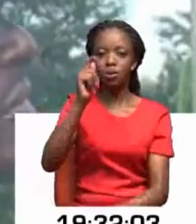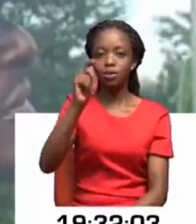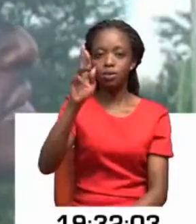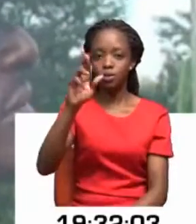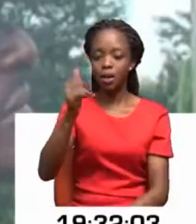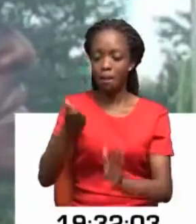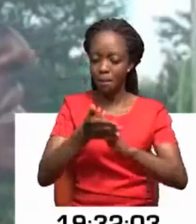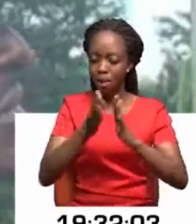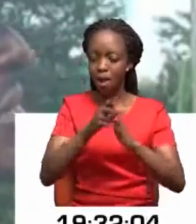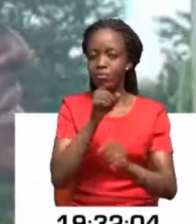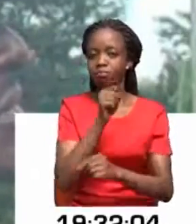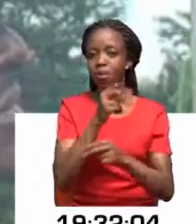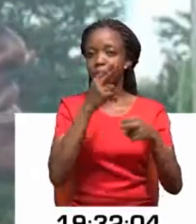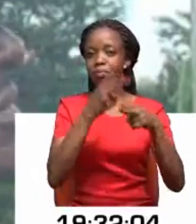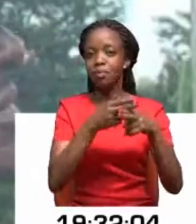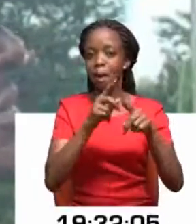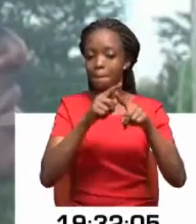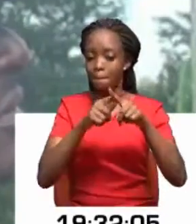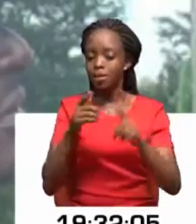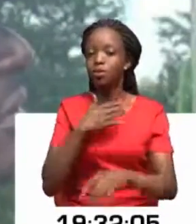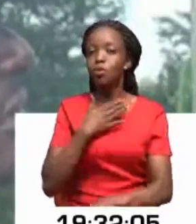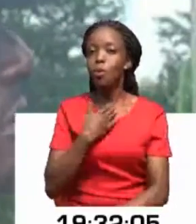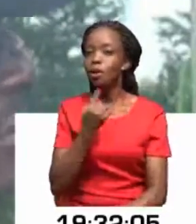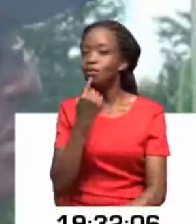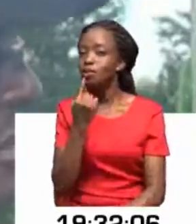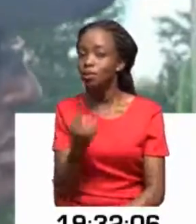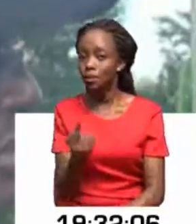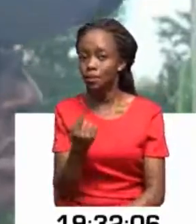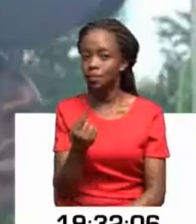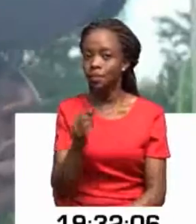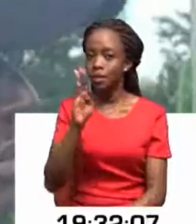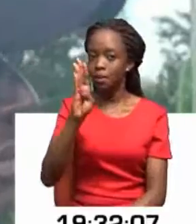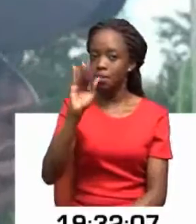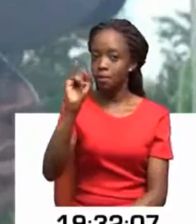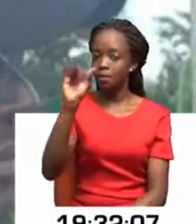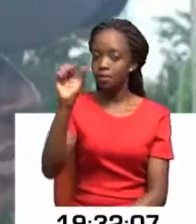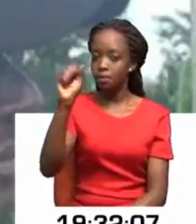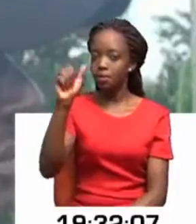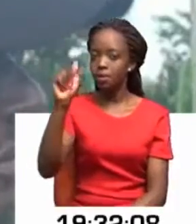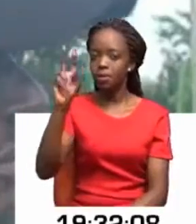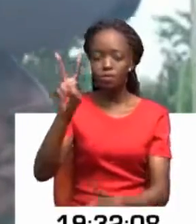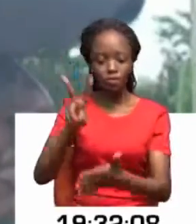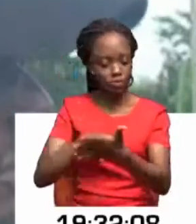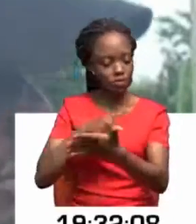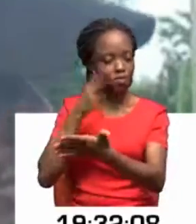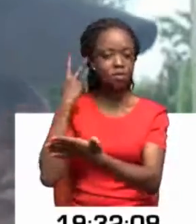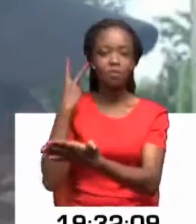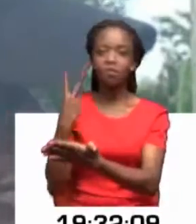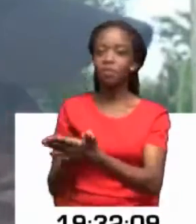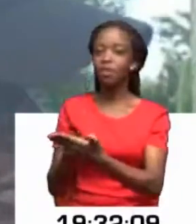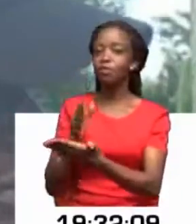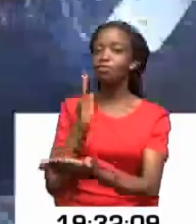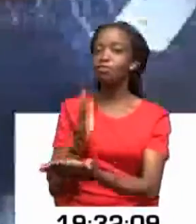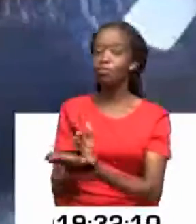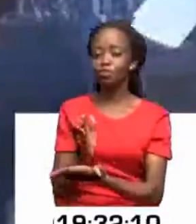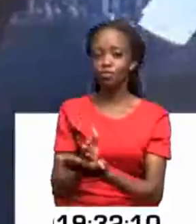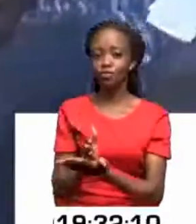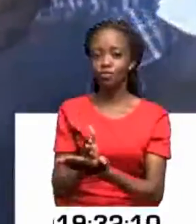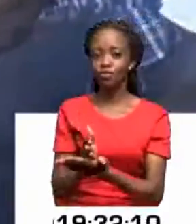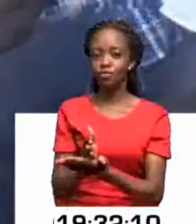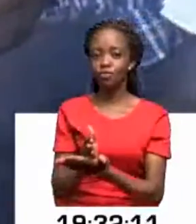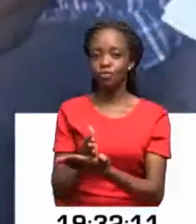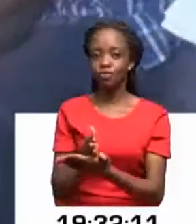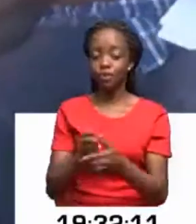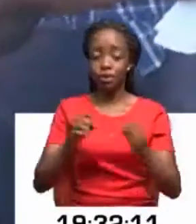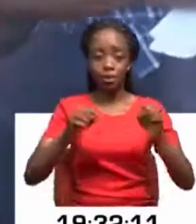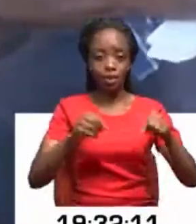Bisau. Lakini ngoja niwaambie, Kakai wa Bisau huyo alianguka chini kichwa chini mguu juu. Kwa sasa